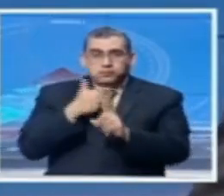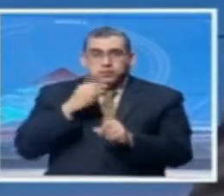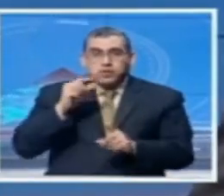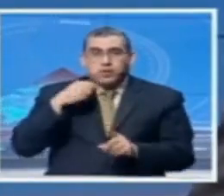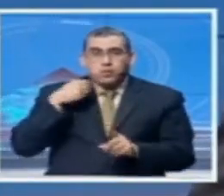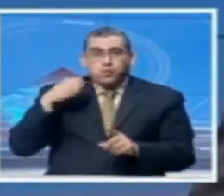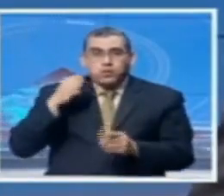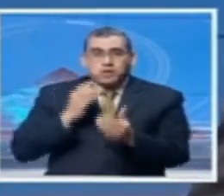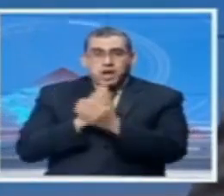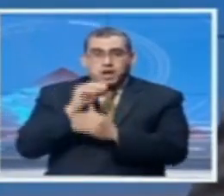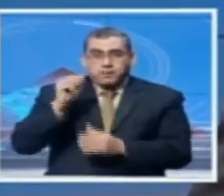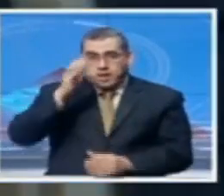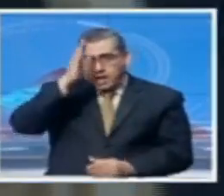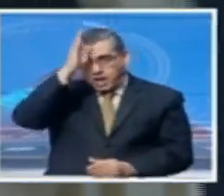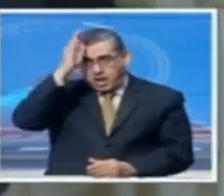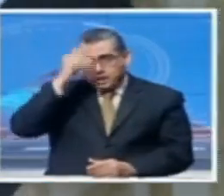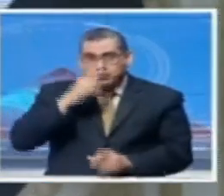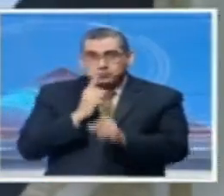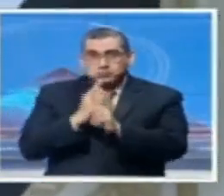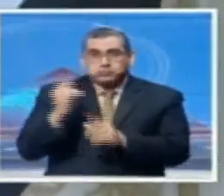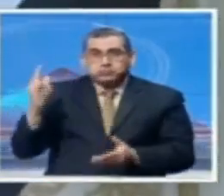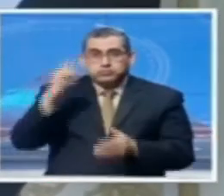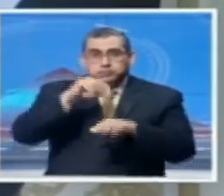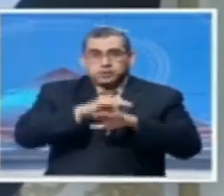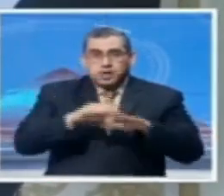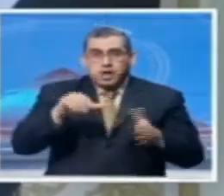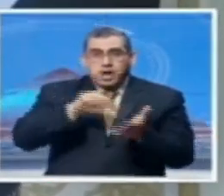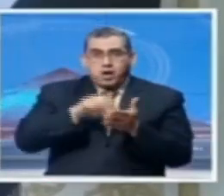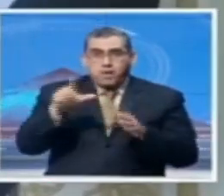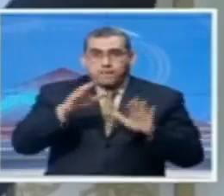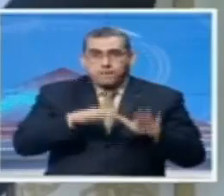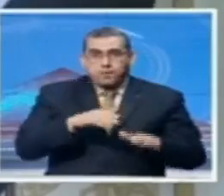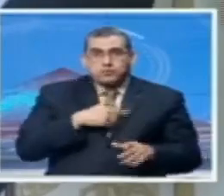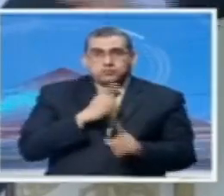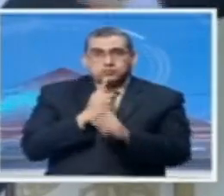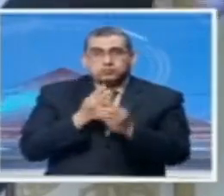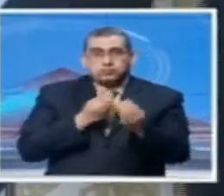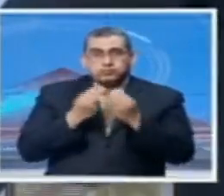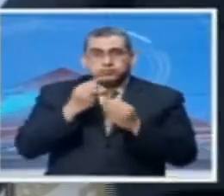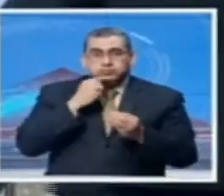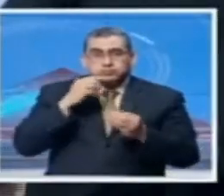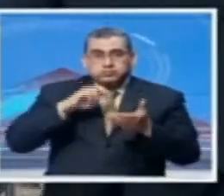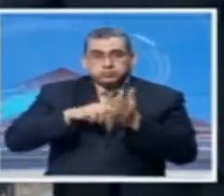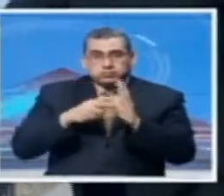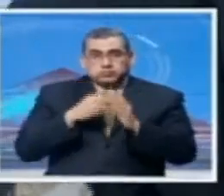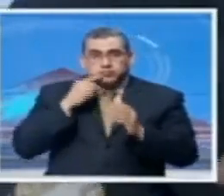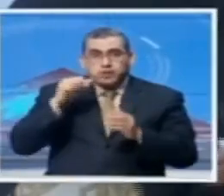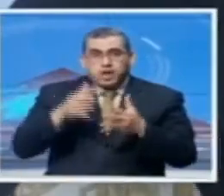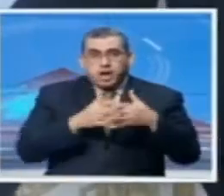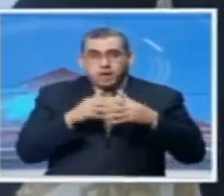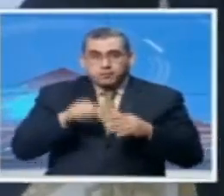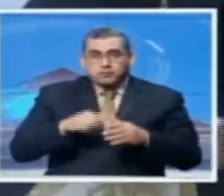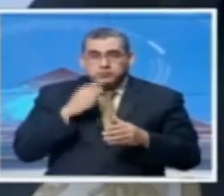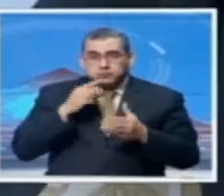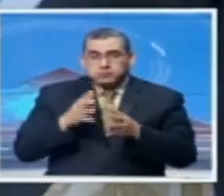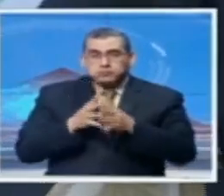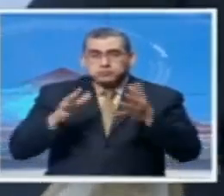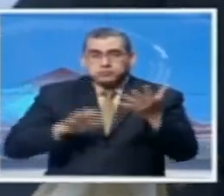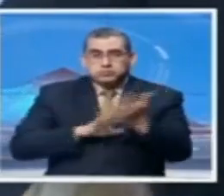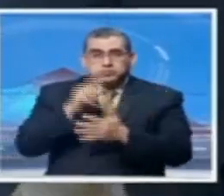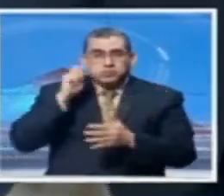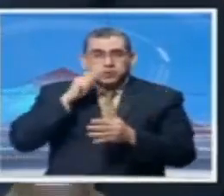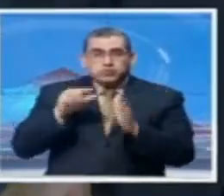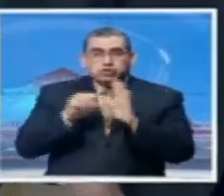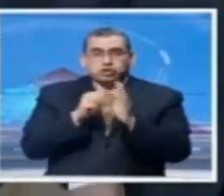بفؤاد حسين وزير الخارجية العراقي الذي يزور إيران حاليا أن الإجراءات الأمريكية الأخيرة تعزز وتوسع أنشطة